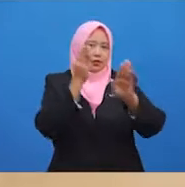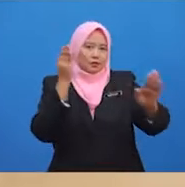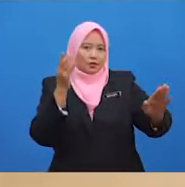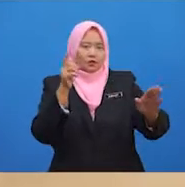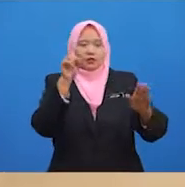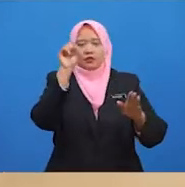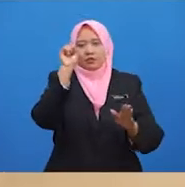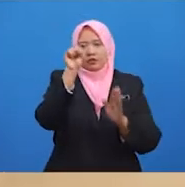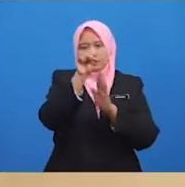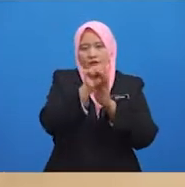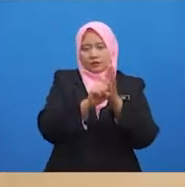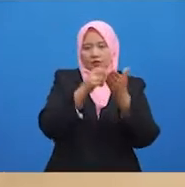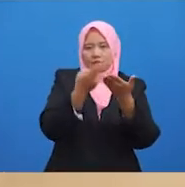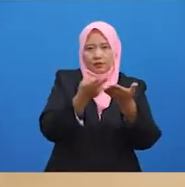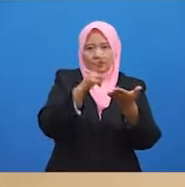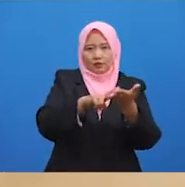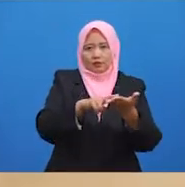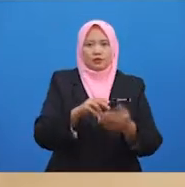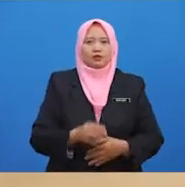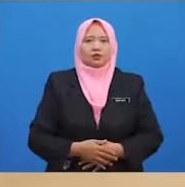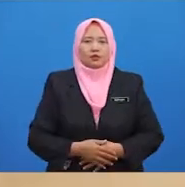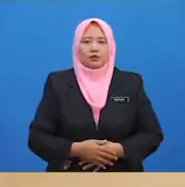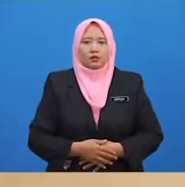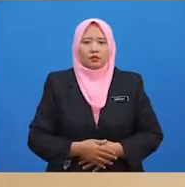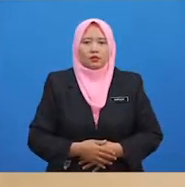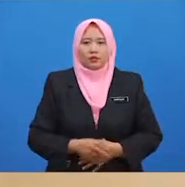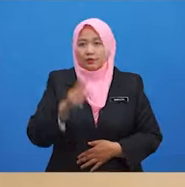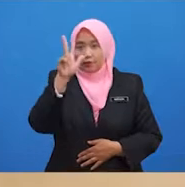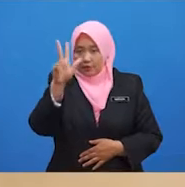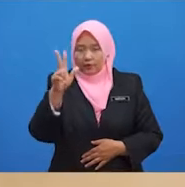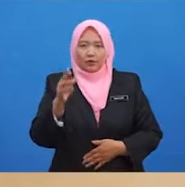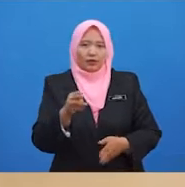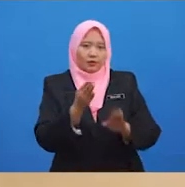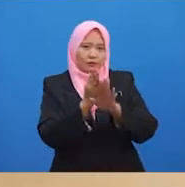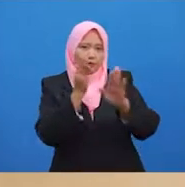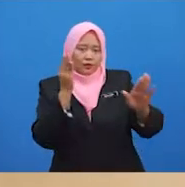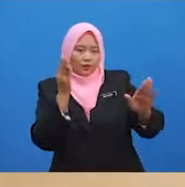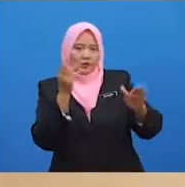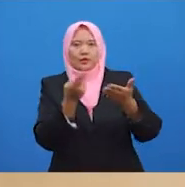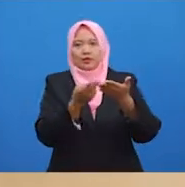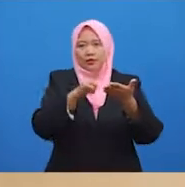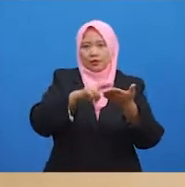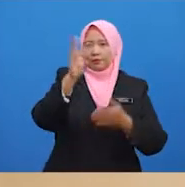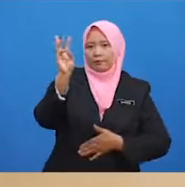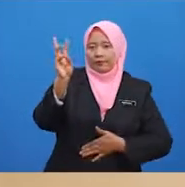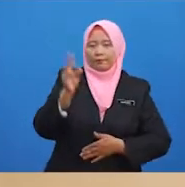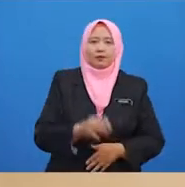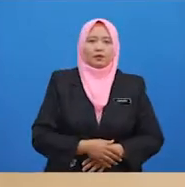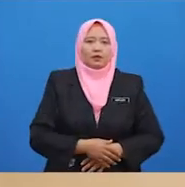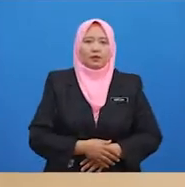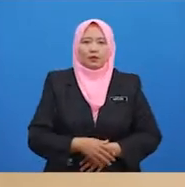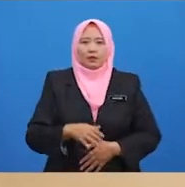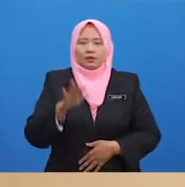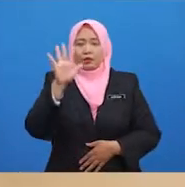Rangkap yang terdiri daripada 3 baris adalah rangkap ke-6. Manakala, 5 baris pula